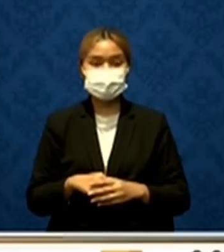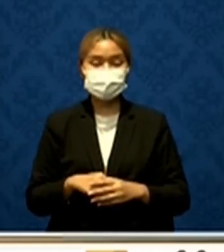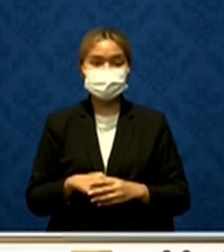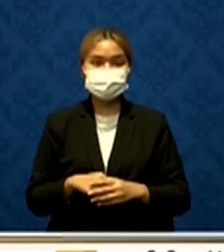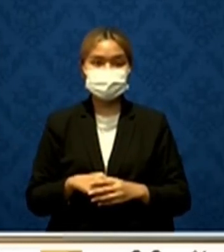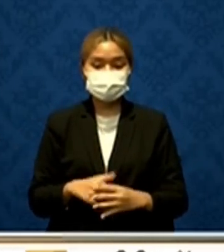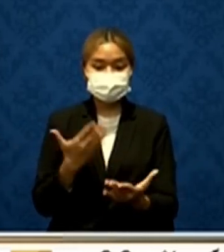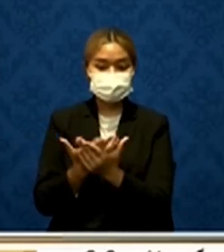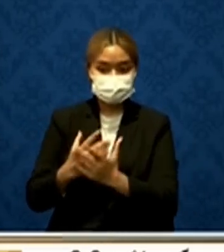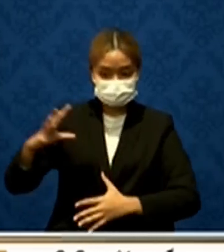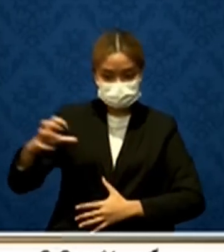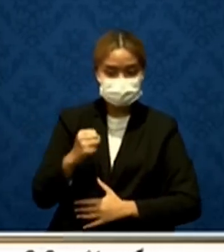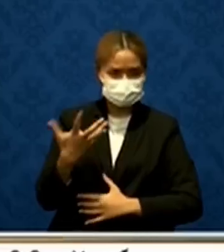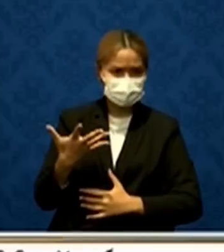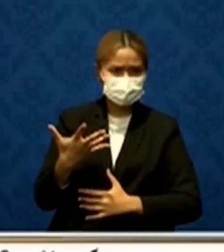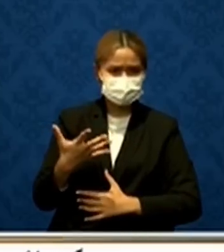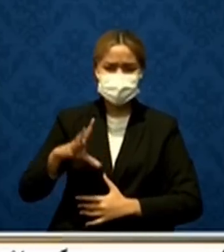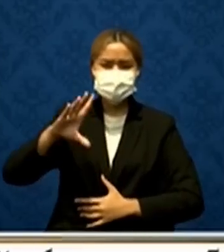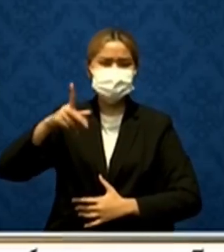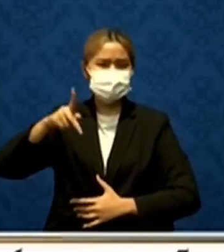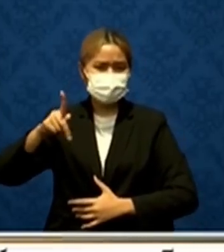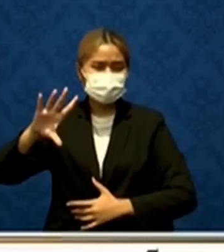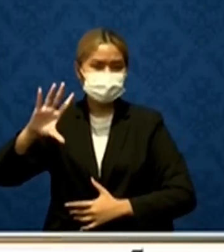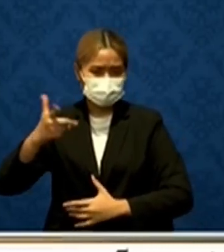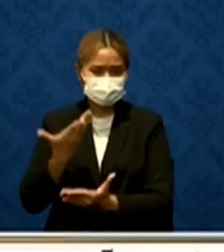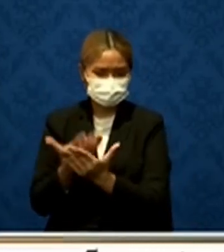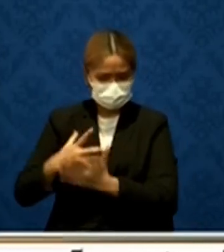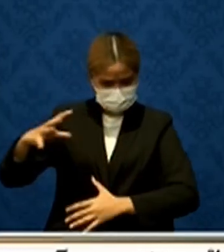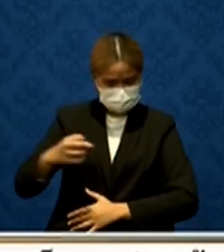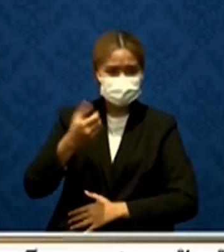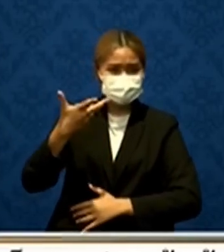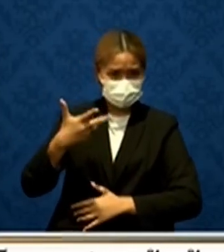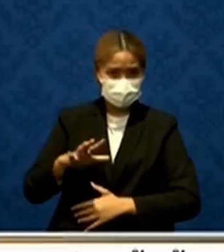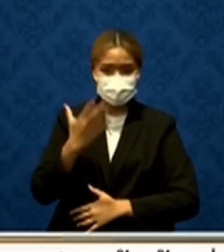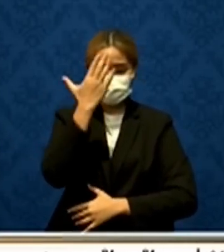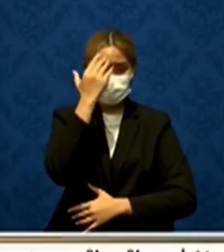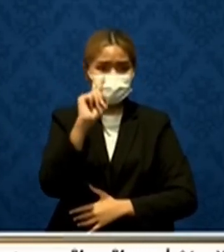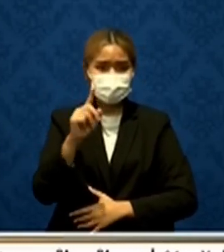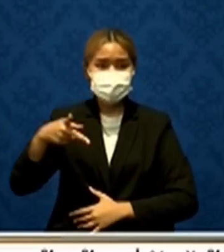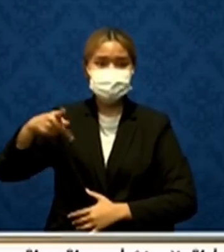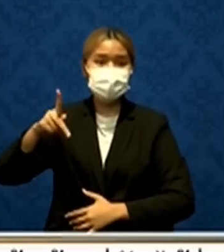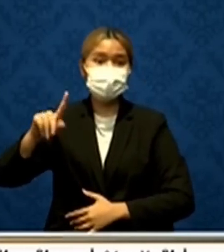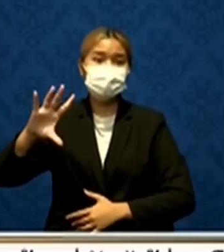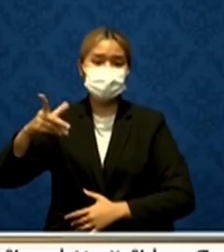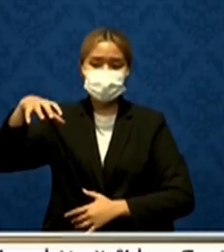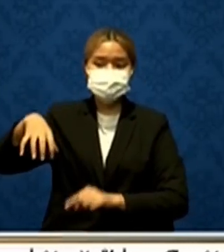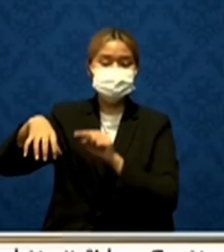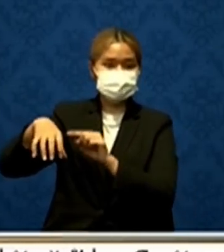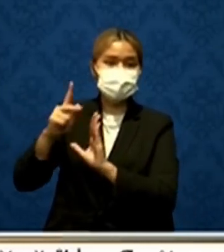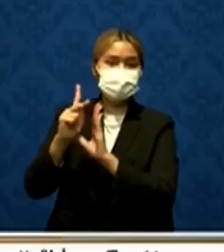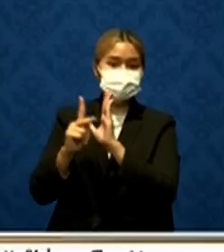การอายัดเงินก็ไม่จริงปปชอายัดเงินแล้วเขาเป็นองค์กรอิสระที่กฎหมายรอง